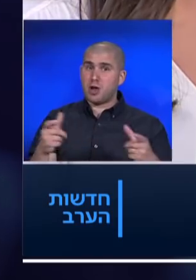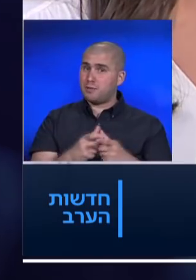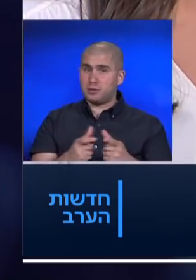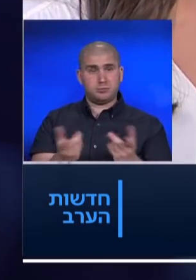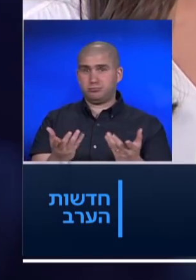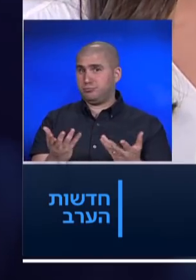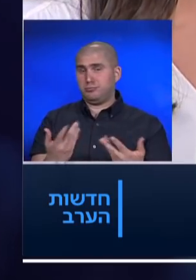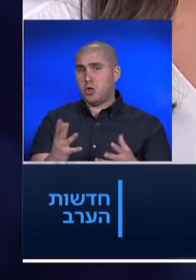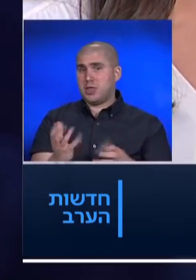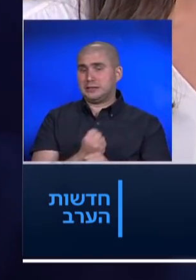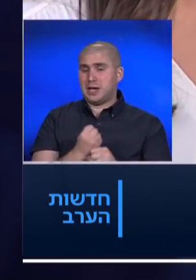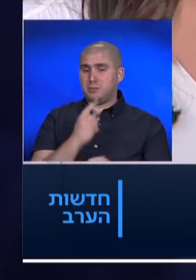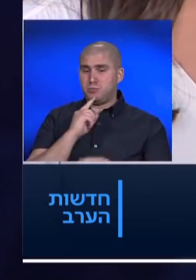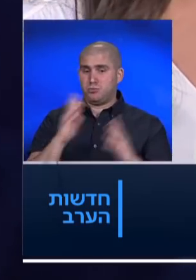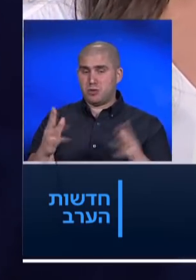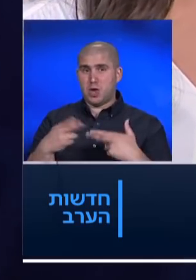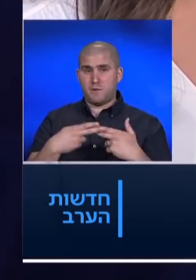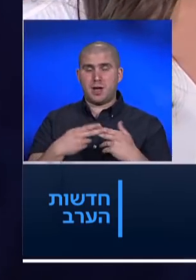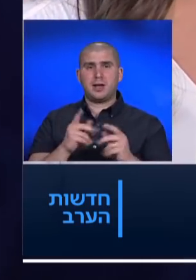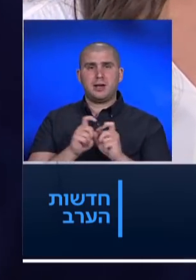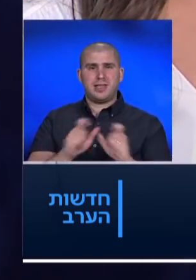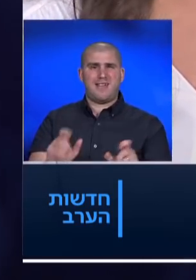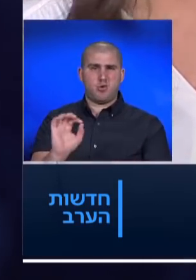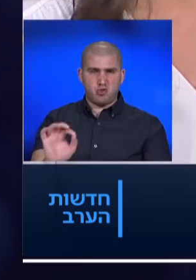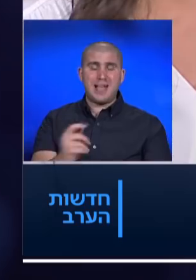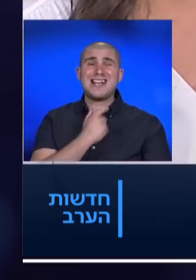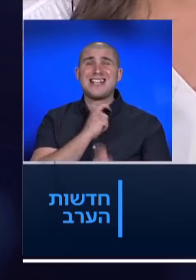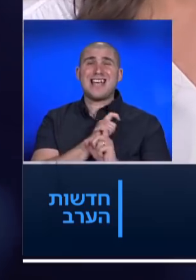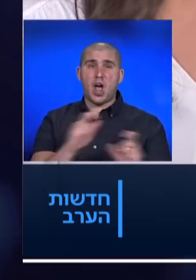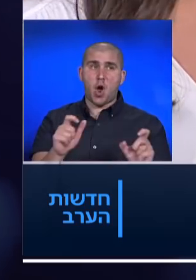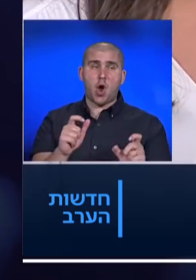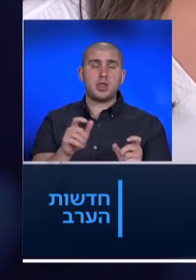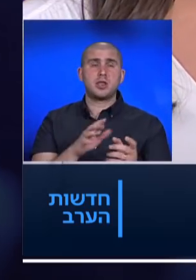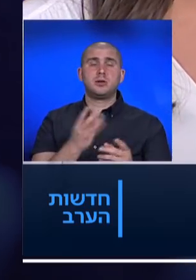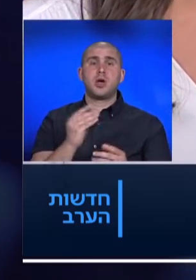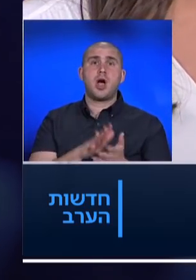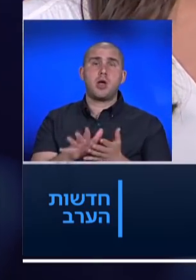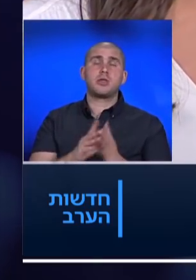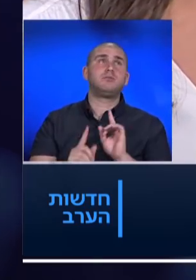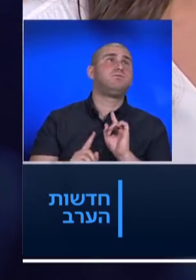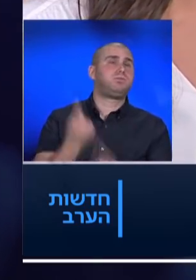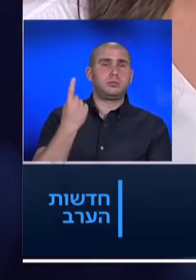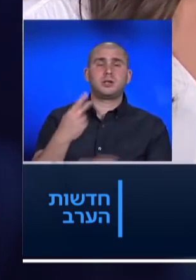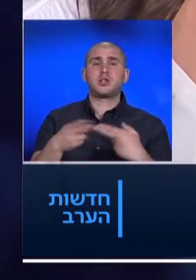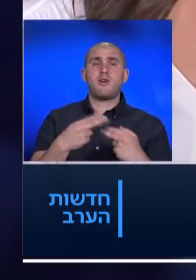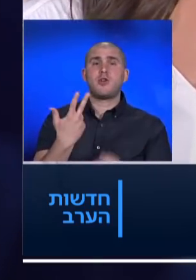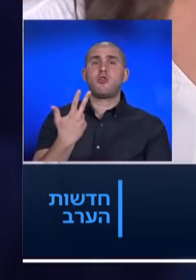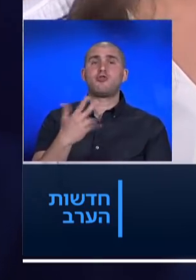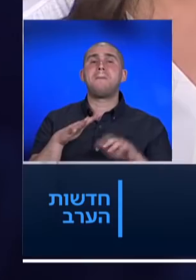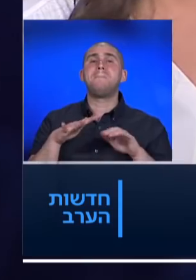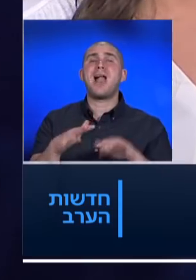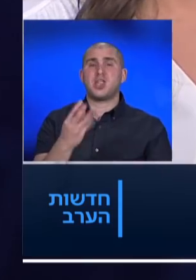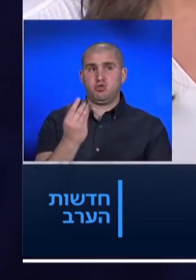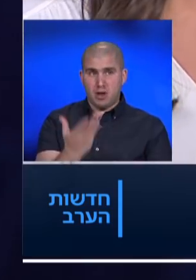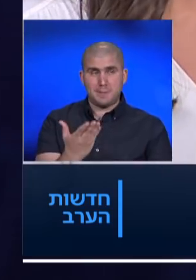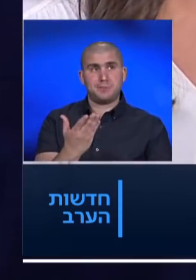בשנה הקרובה לעמוד בהתחייבויות שלה. הגירעון בעון השוטף של החברה הוא עצום, מגיע לכ-3 מיליארד שקלים, ונגיד